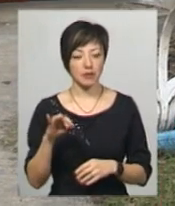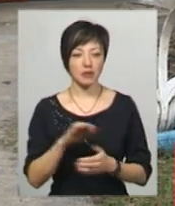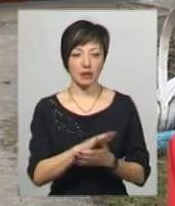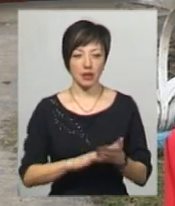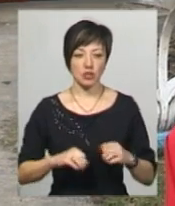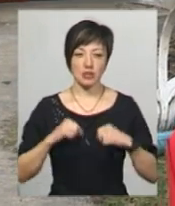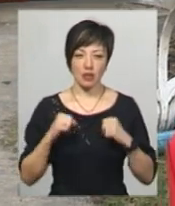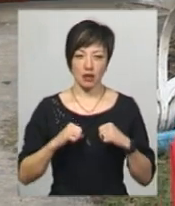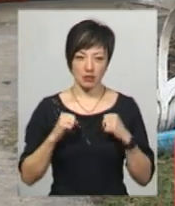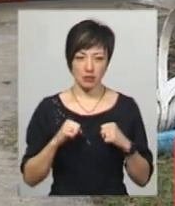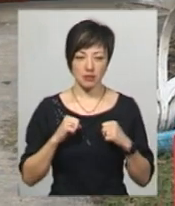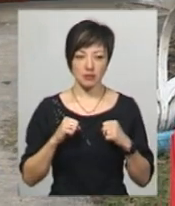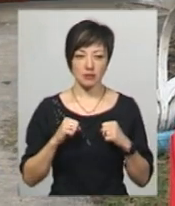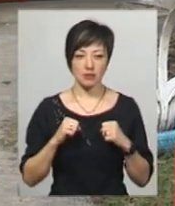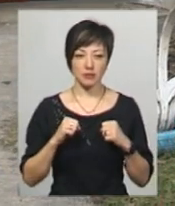далі старалася